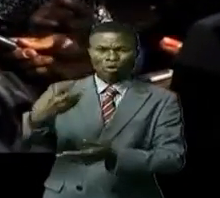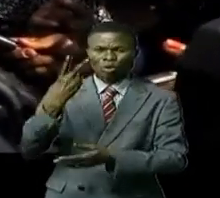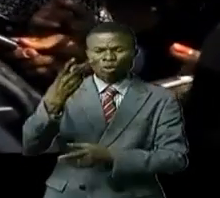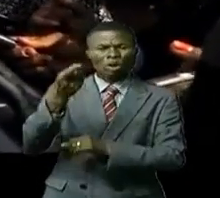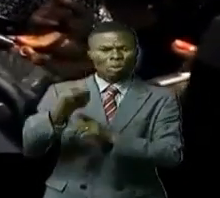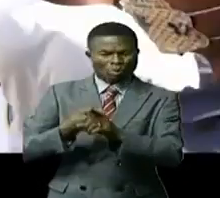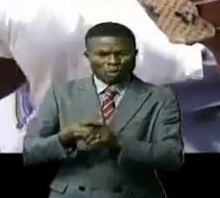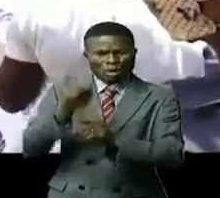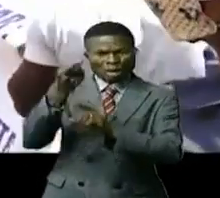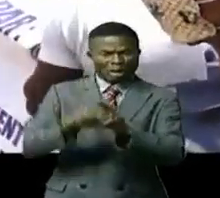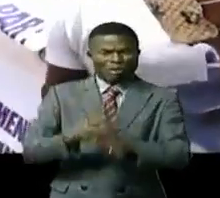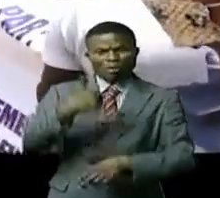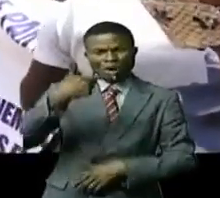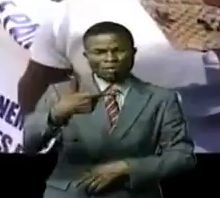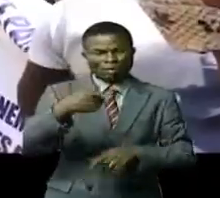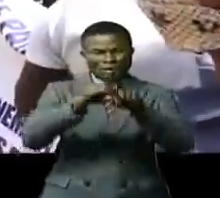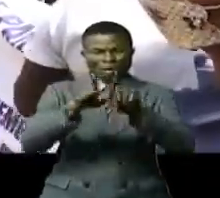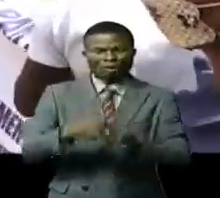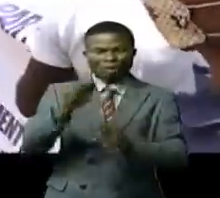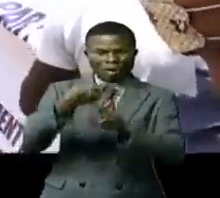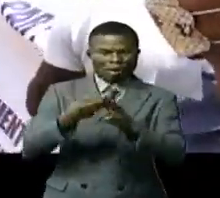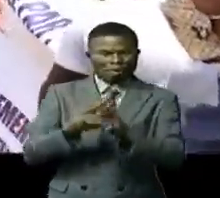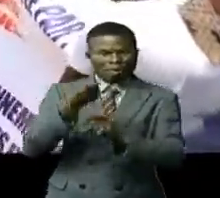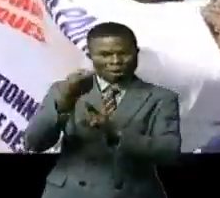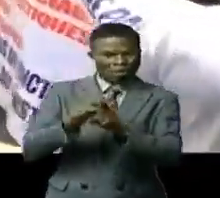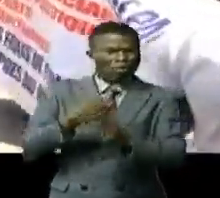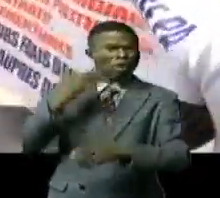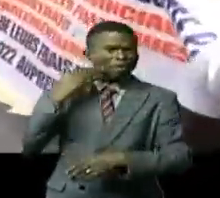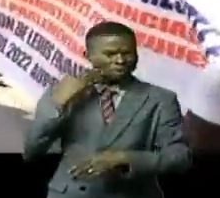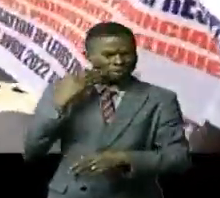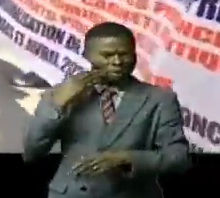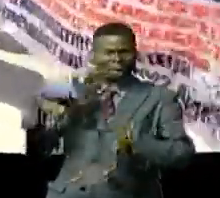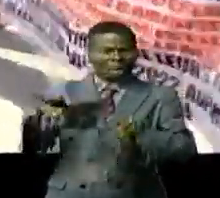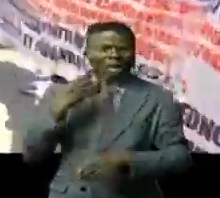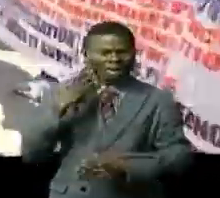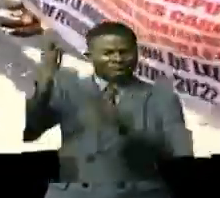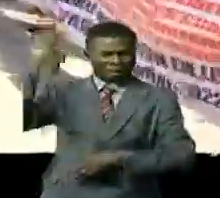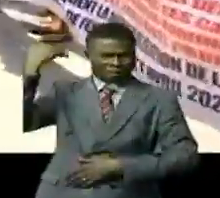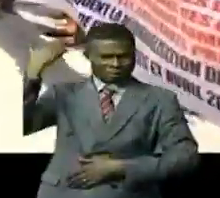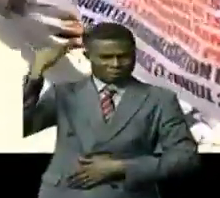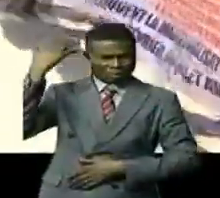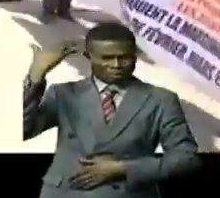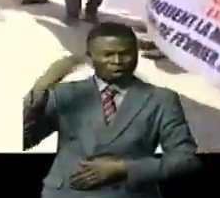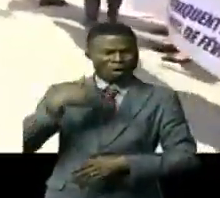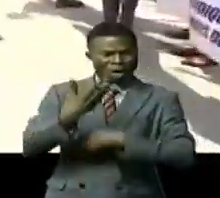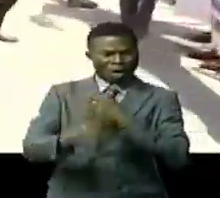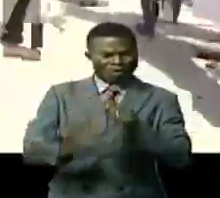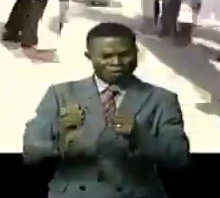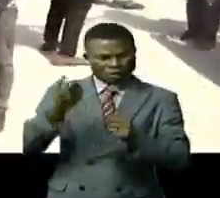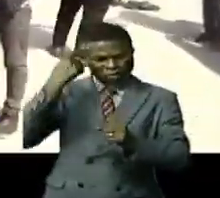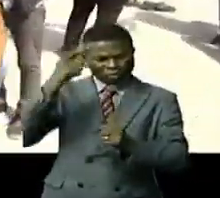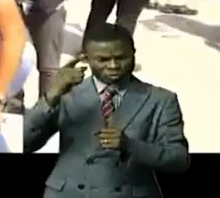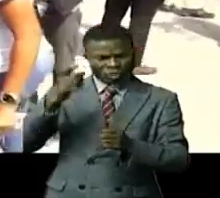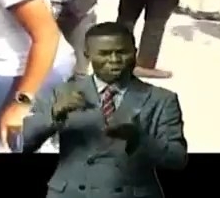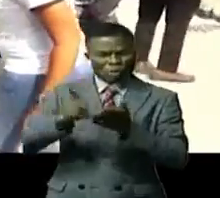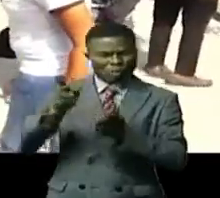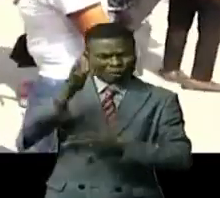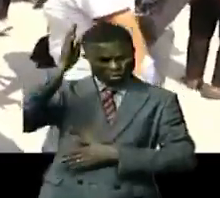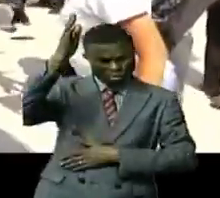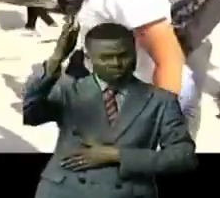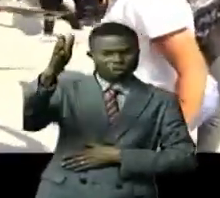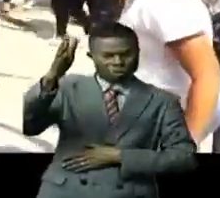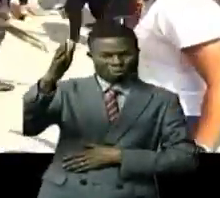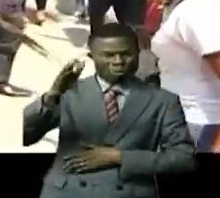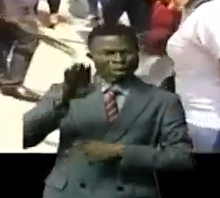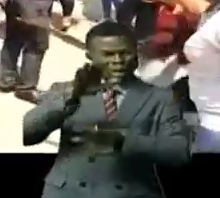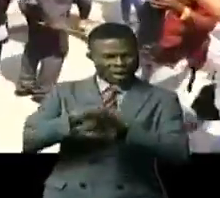mars. S'agissant des arriérés qui couvrent les années antérieures, il va faire pour les éponger graduellement,